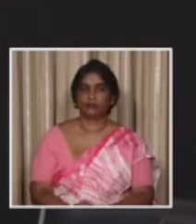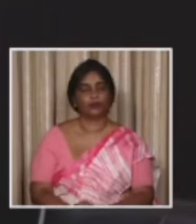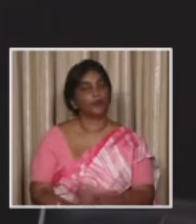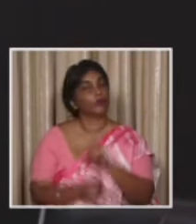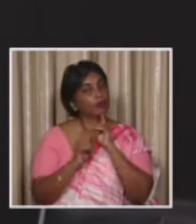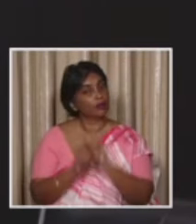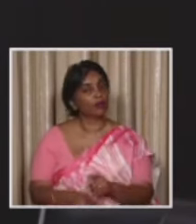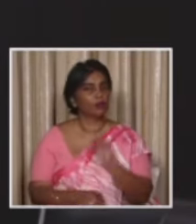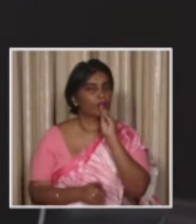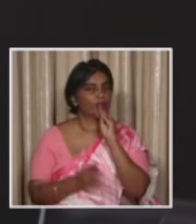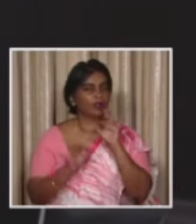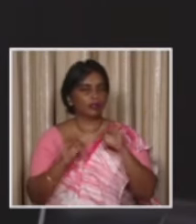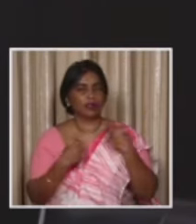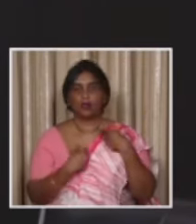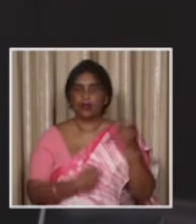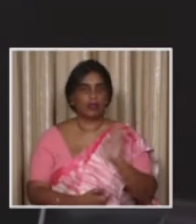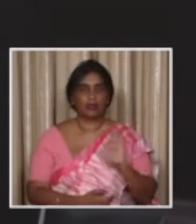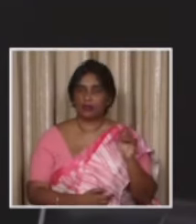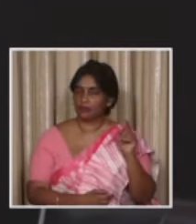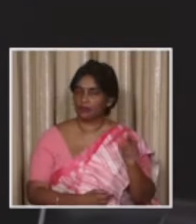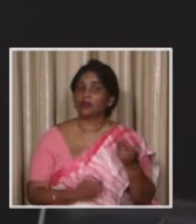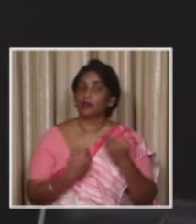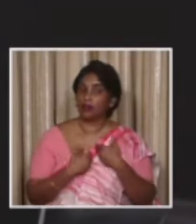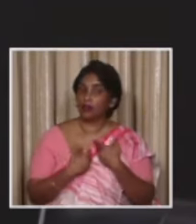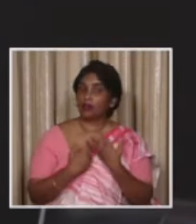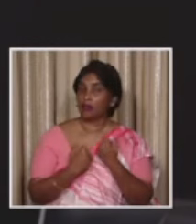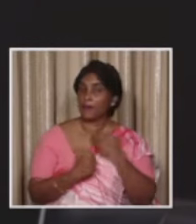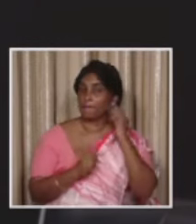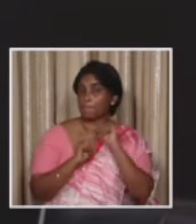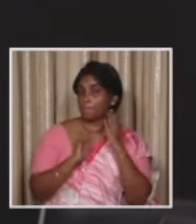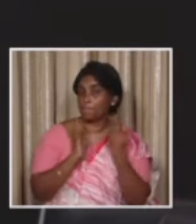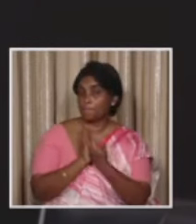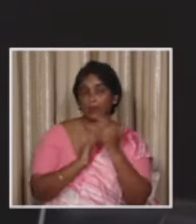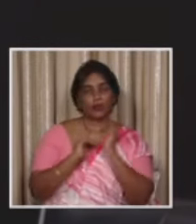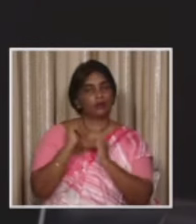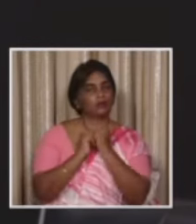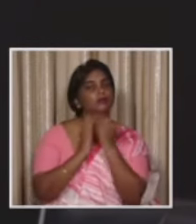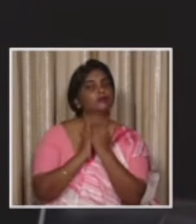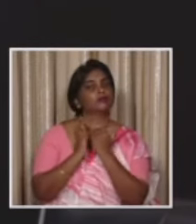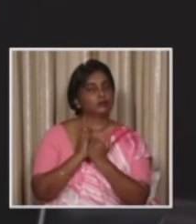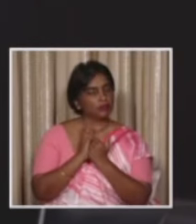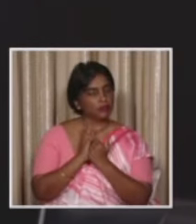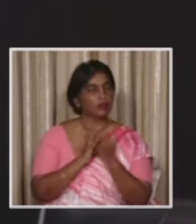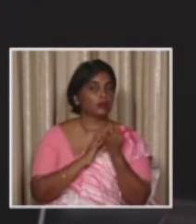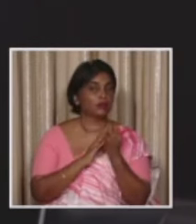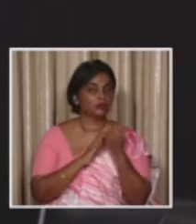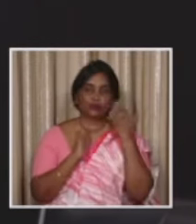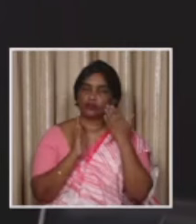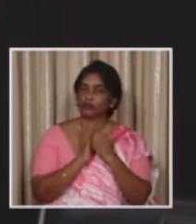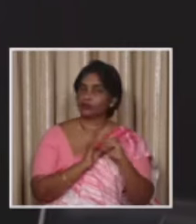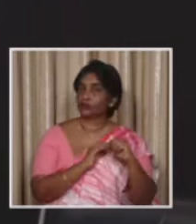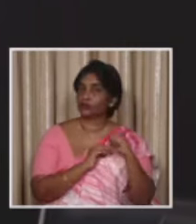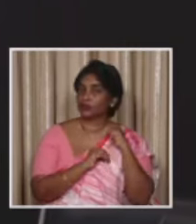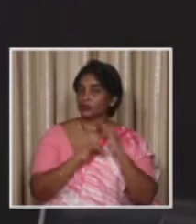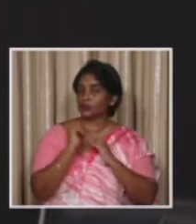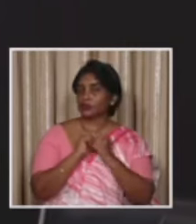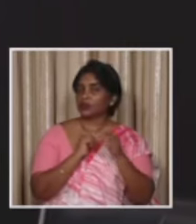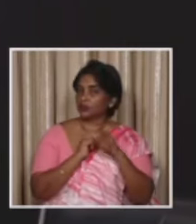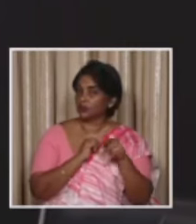ඒක නිකන් ලබාගත් දෙයක් නෙමේ. අපි ගත්තු ප්‍රතිපත්ති තීන්දුවල අපි ආර්ථිකයේ ශක්තිමත් කරන වැඩපිළිවෙළ